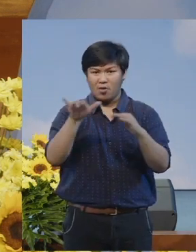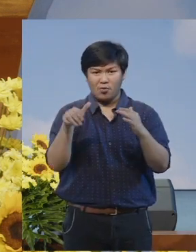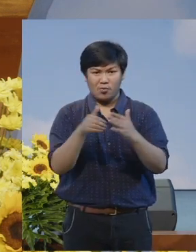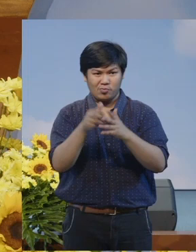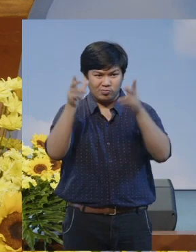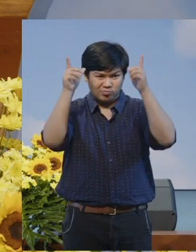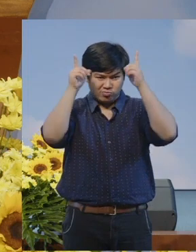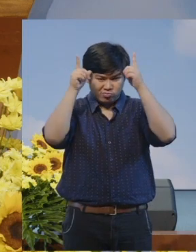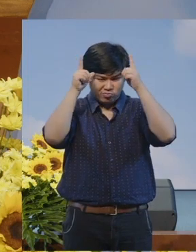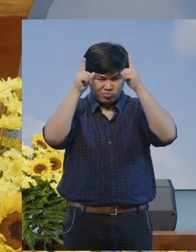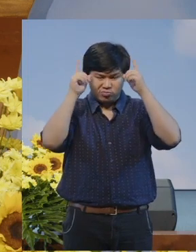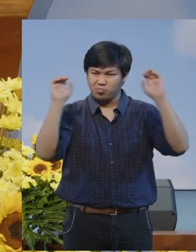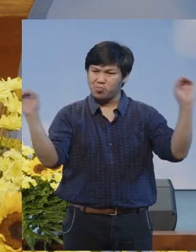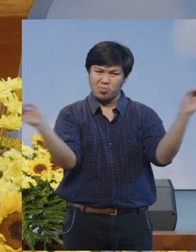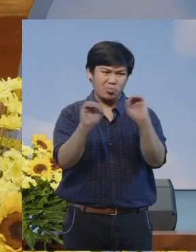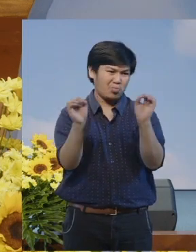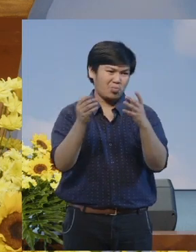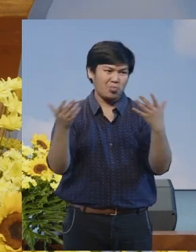kampon.